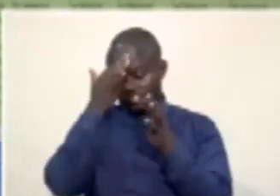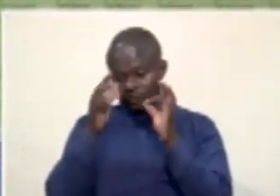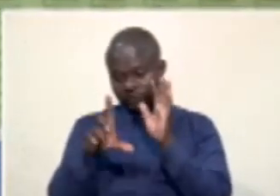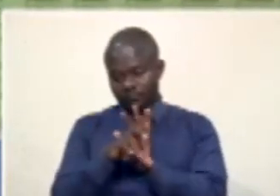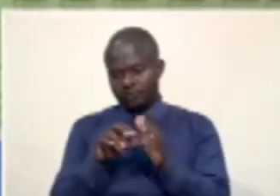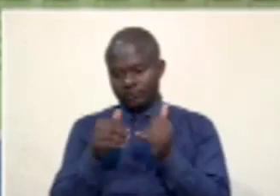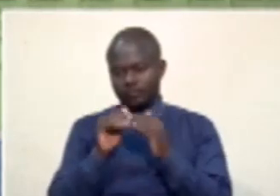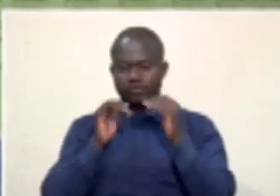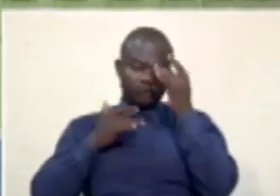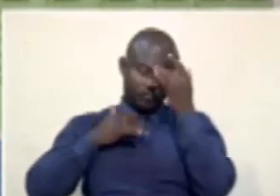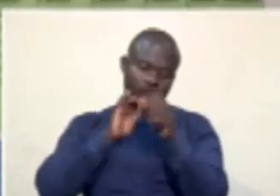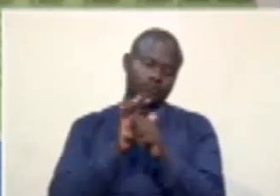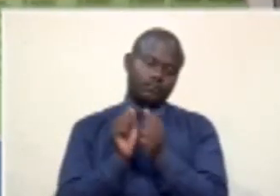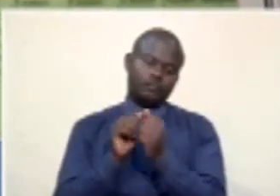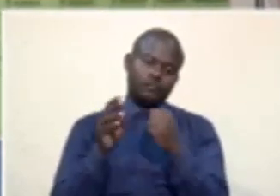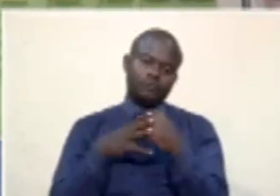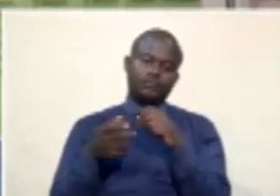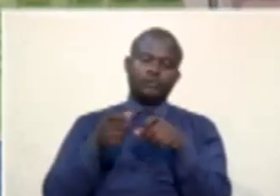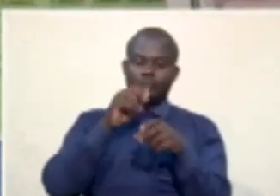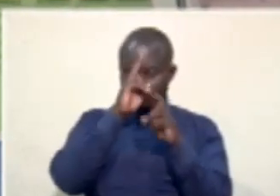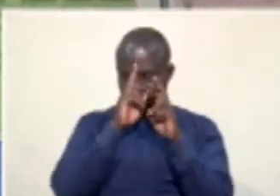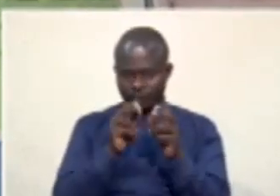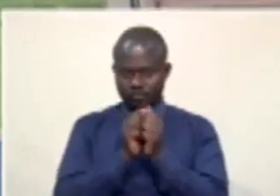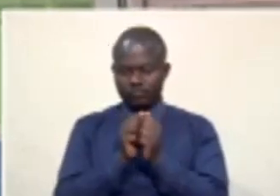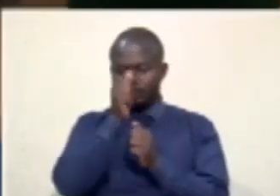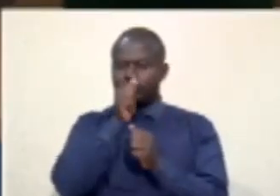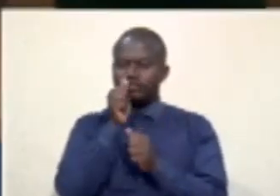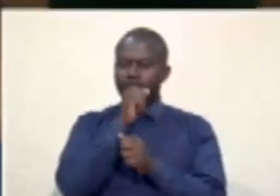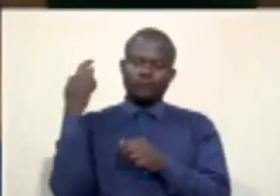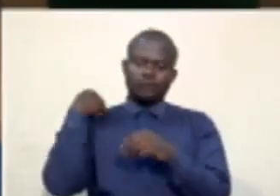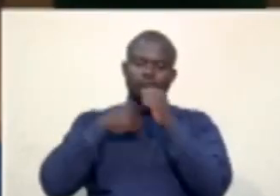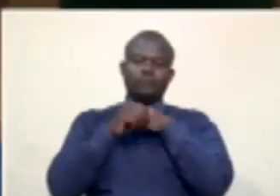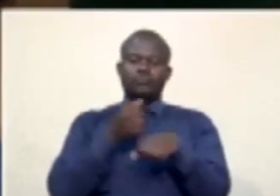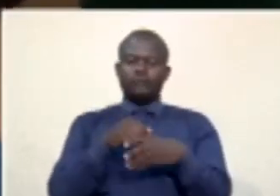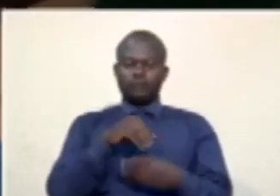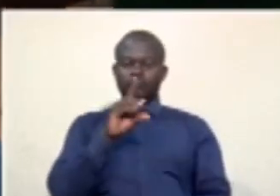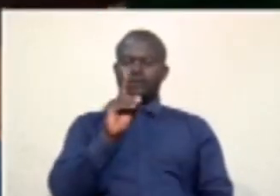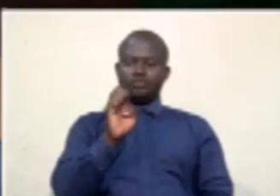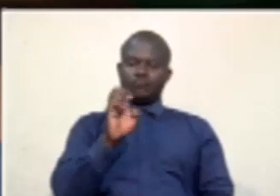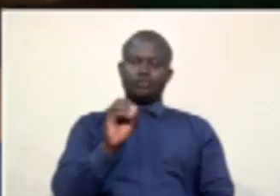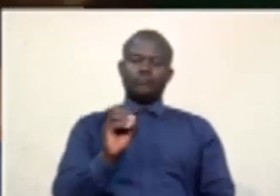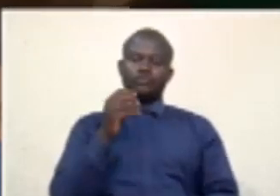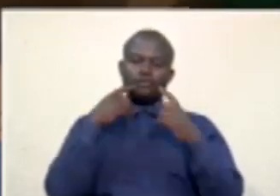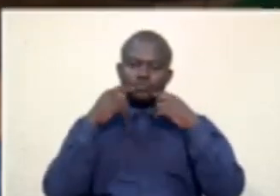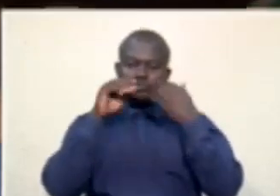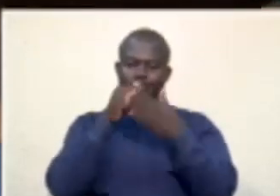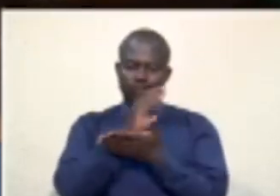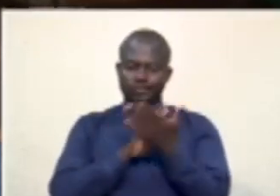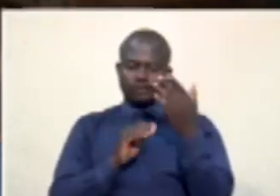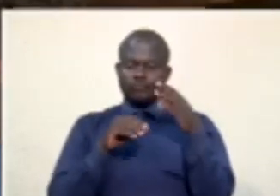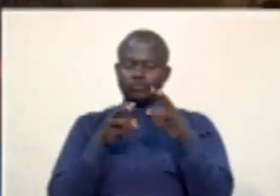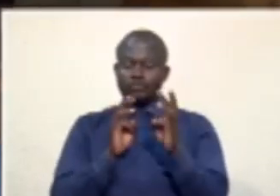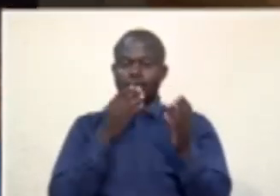cya COVID-19 yubahirizwa umunyamabanga nshingwabikorwa w'umurenge wa Bumbogo Rugabirwa Deo avuga ko tumwe mu dushya bari